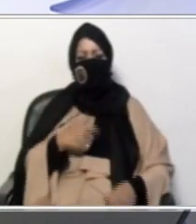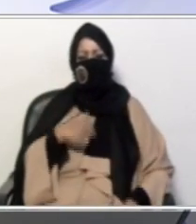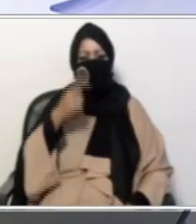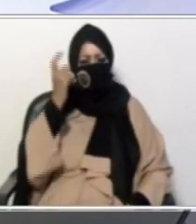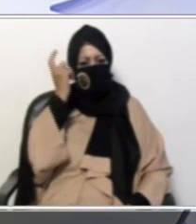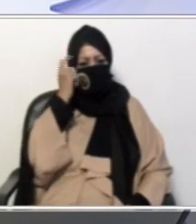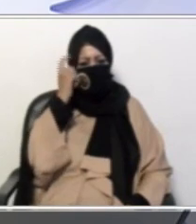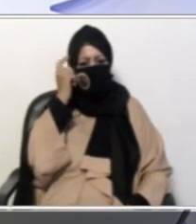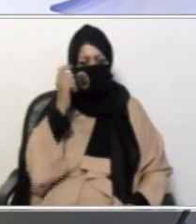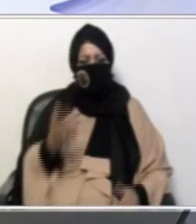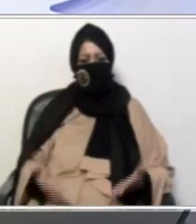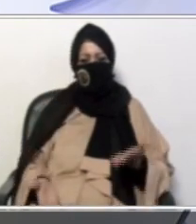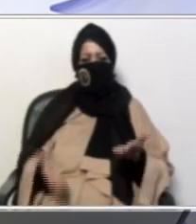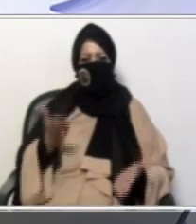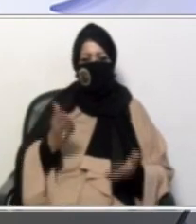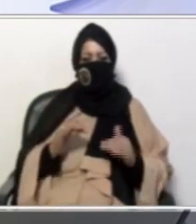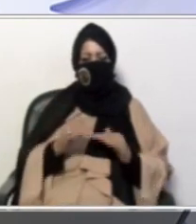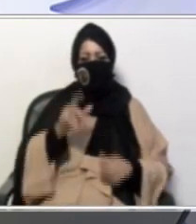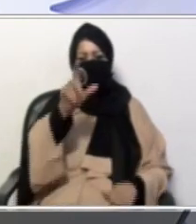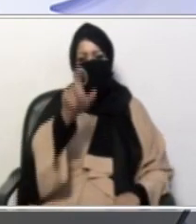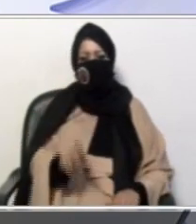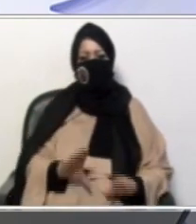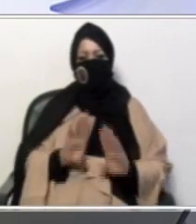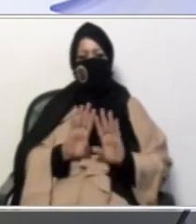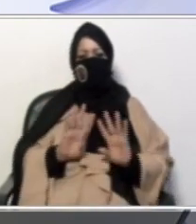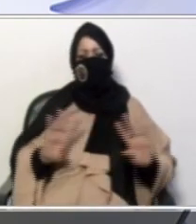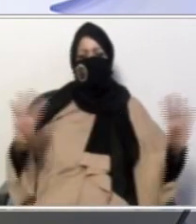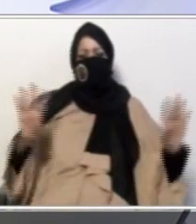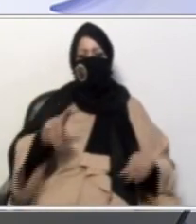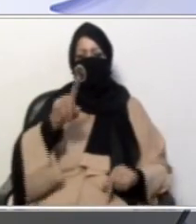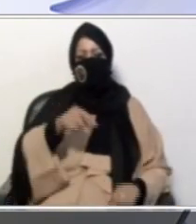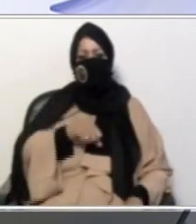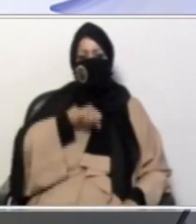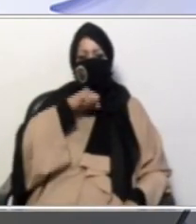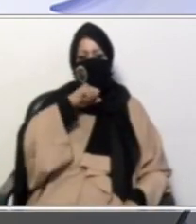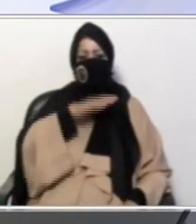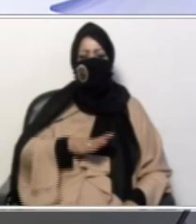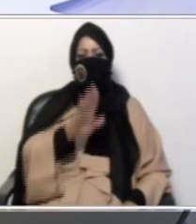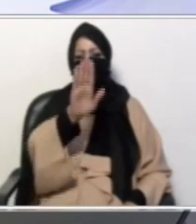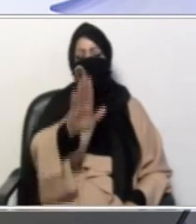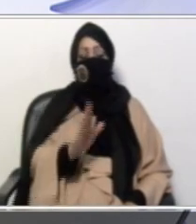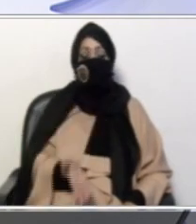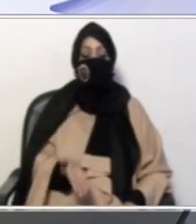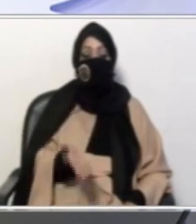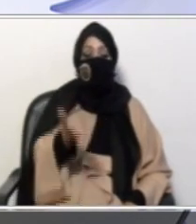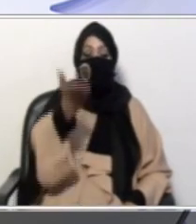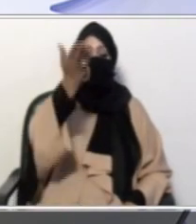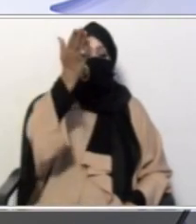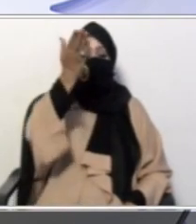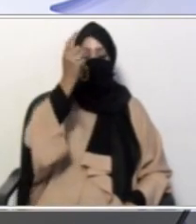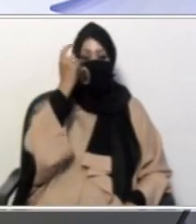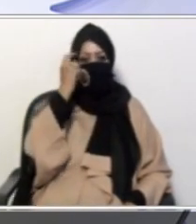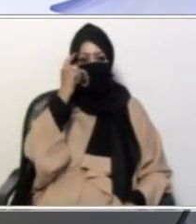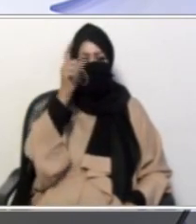النبي صلى الله عليه وسلم ومرتبه امامه عظيمه فنختار لها الاسلحه في الاسلحه لكن في النهايه